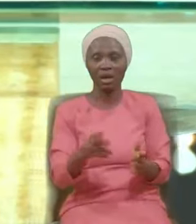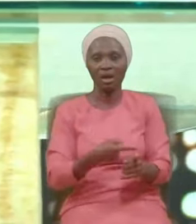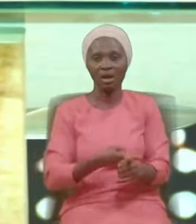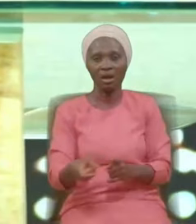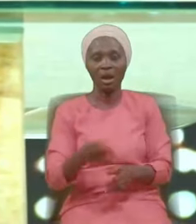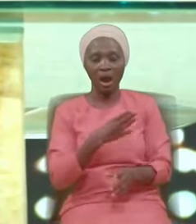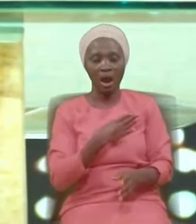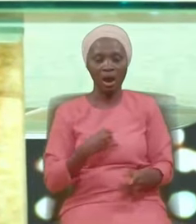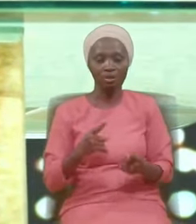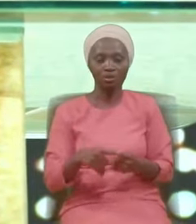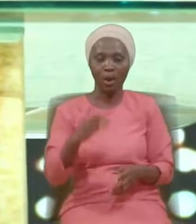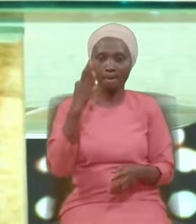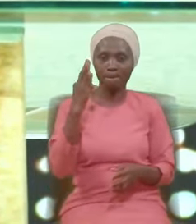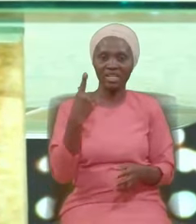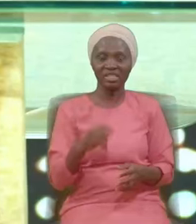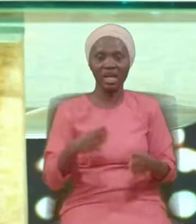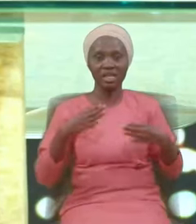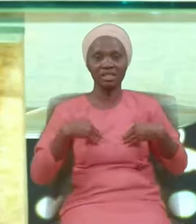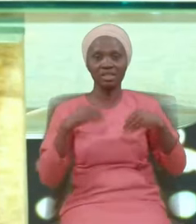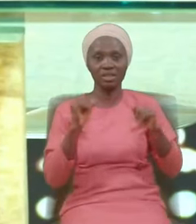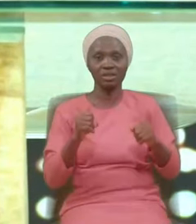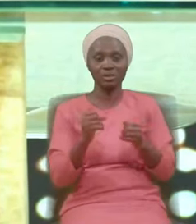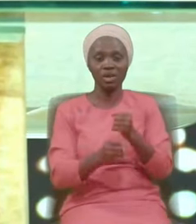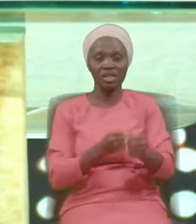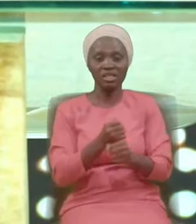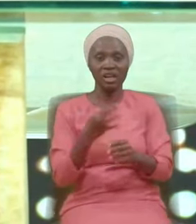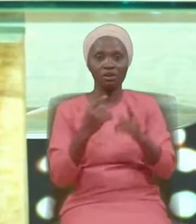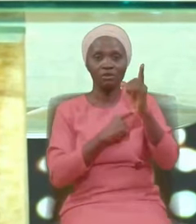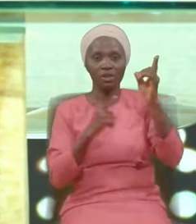pour publier une année de grâce du Seigneur.